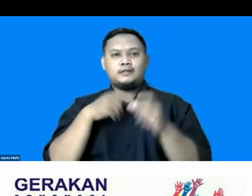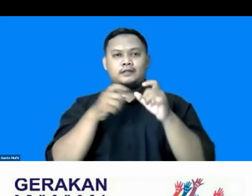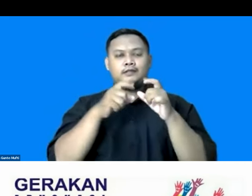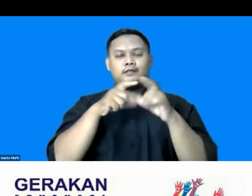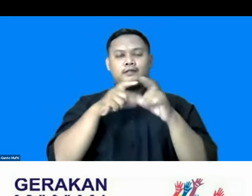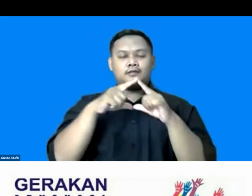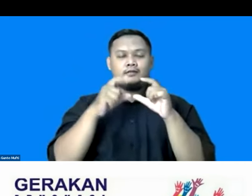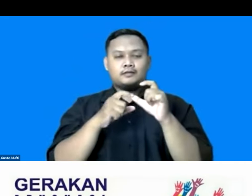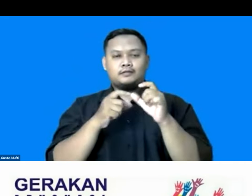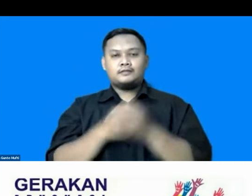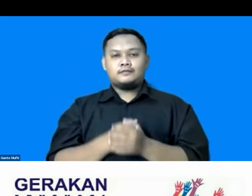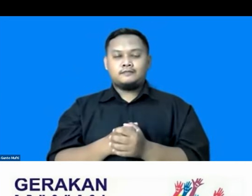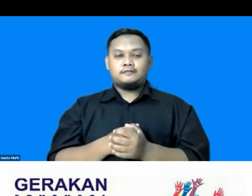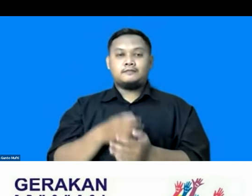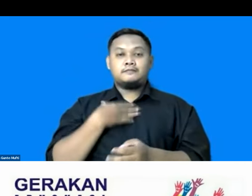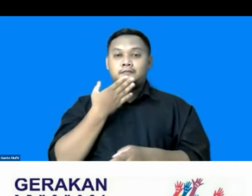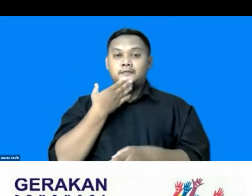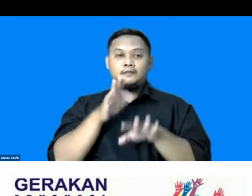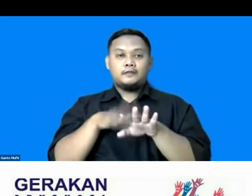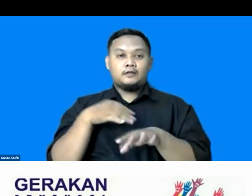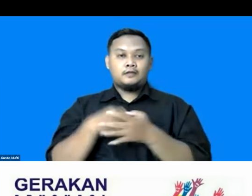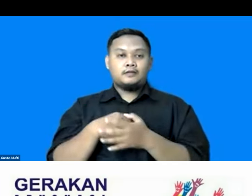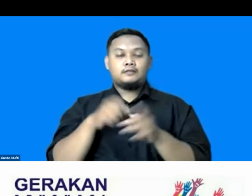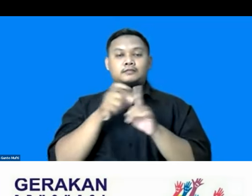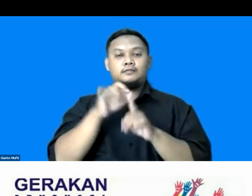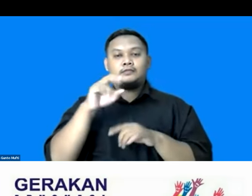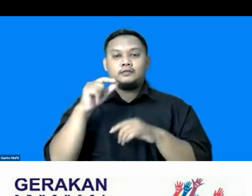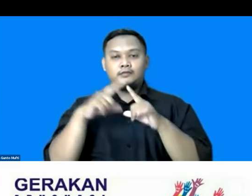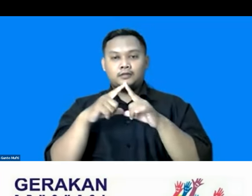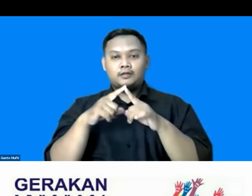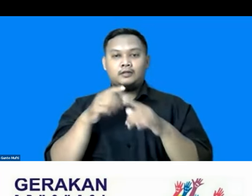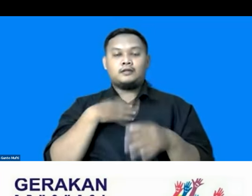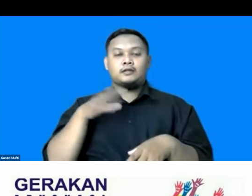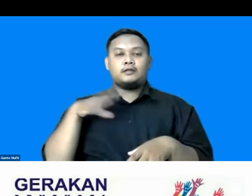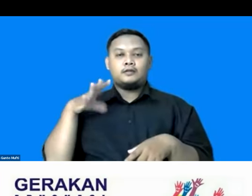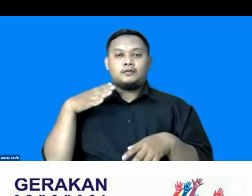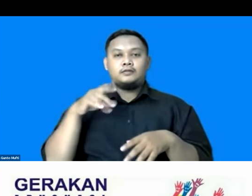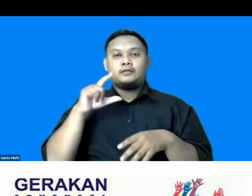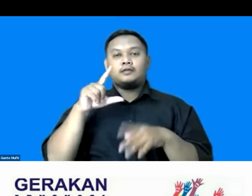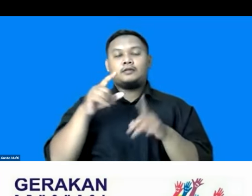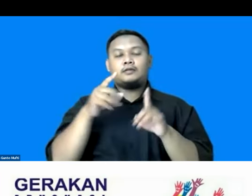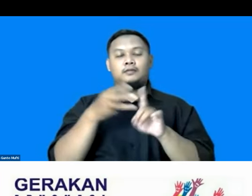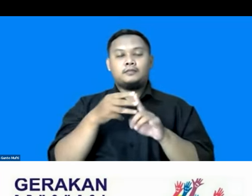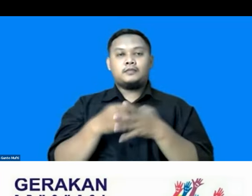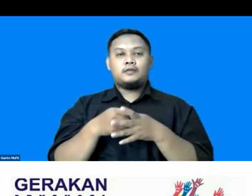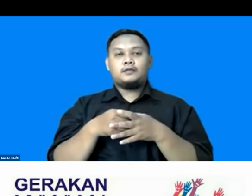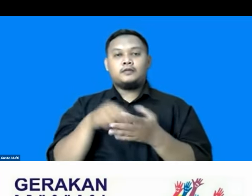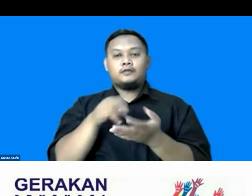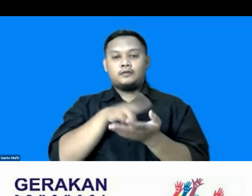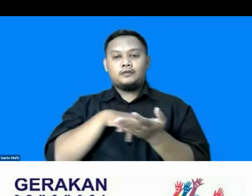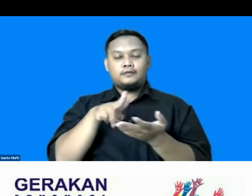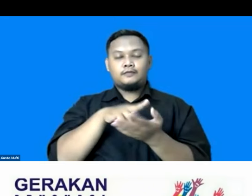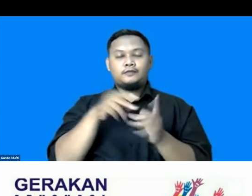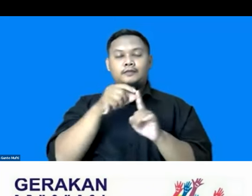Indiraswari, biasa dipanggil dengan Dira. Saya seorang dosen LB di Universitas Kristen Petra.